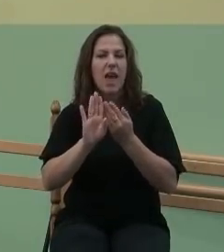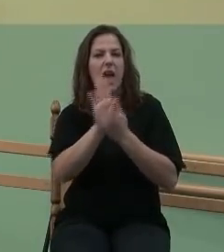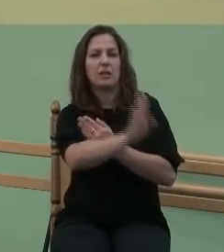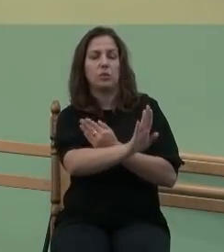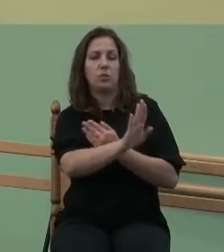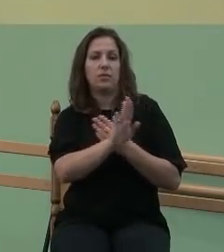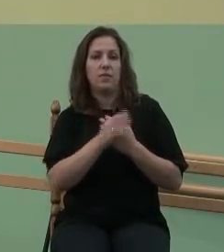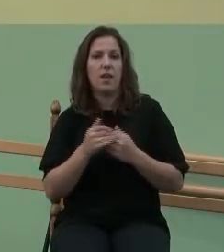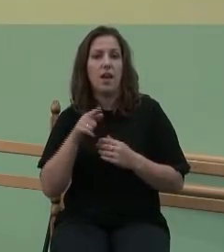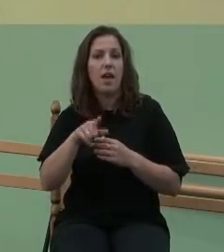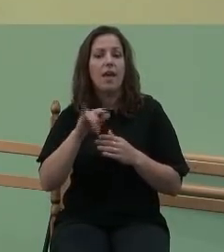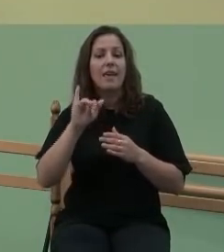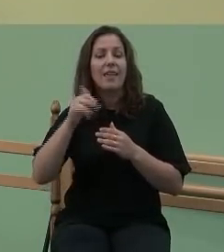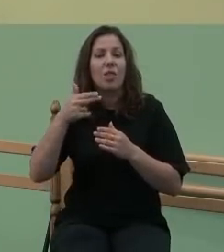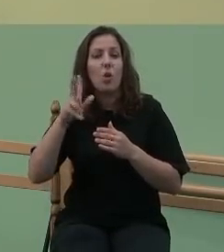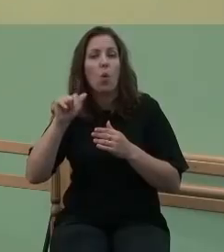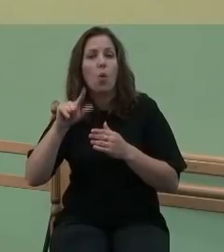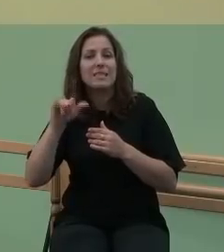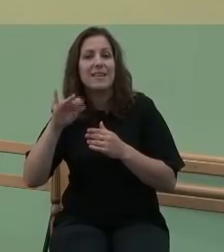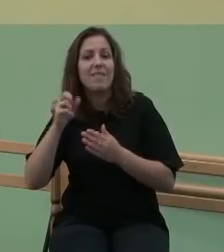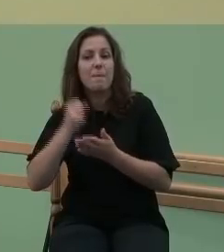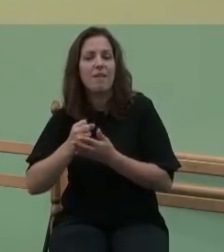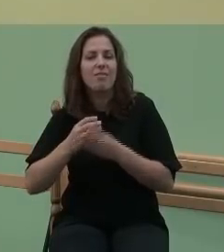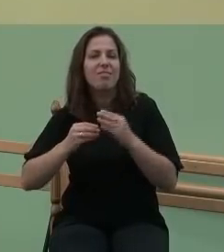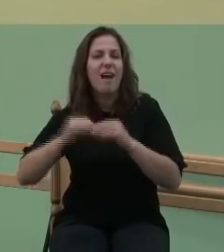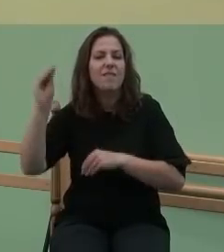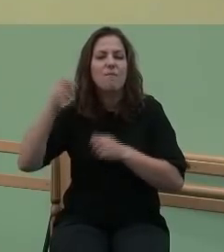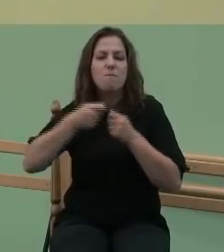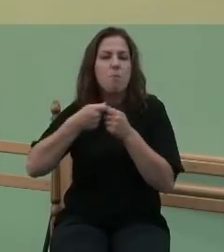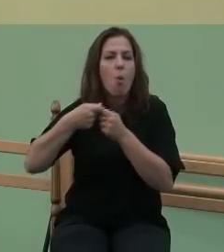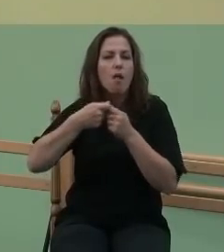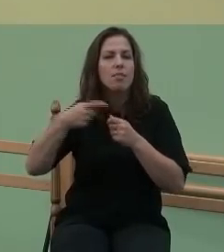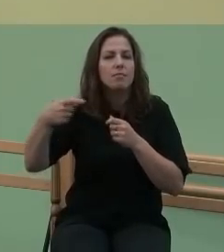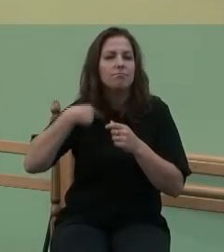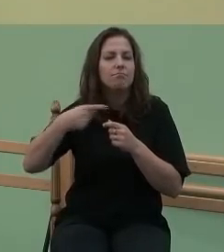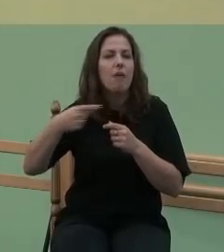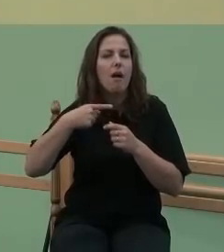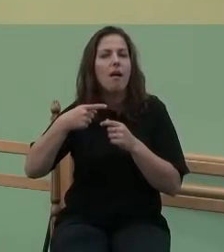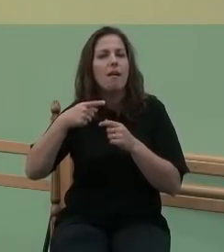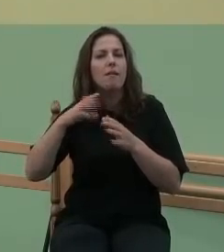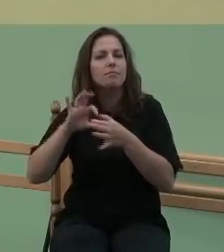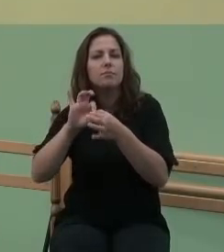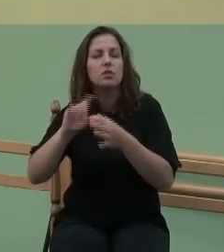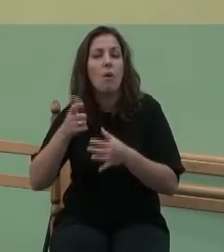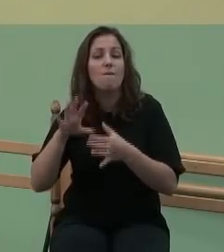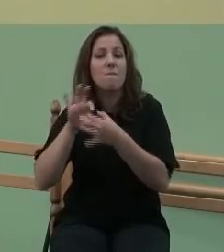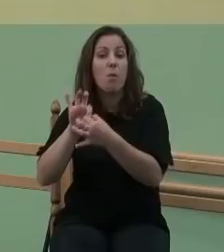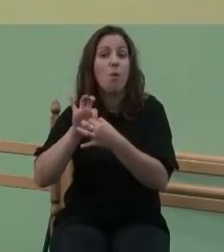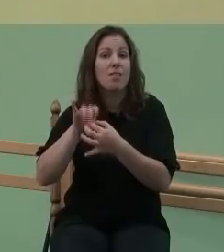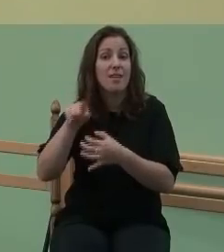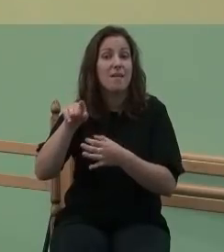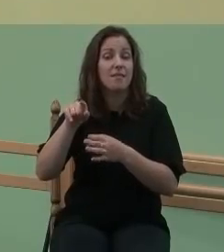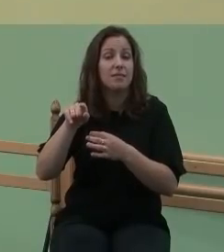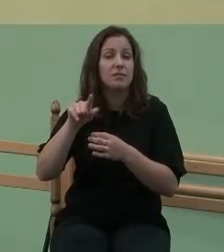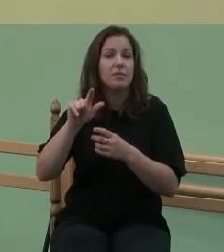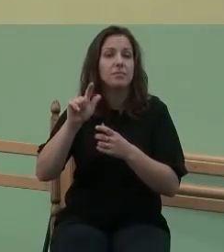ekskluzywne. Prawo inkluzywne szuka największego wspólnego mianownika, aby w tym wspólnym swoim